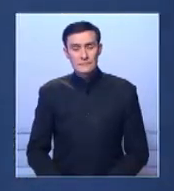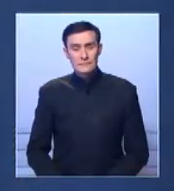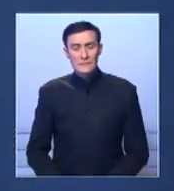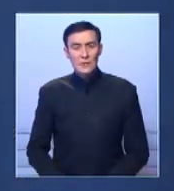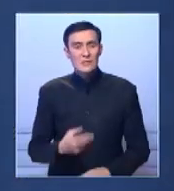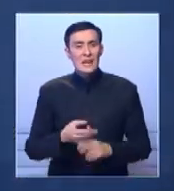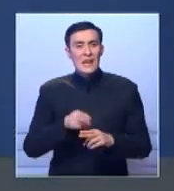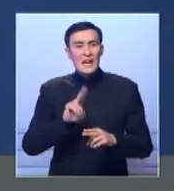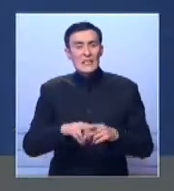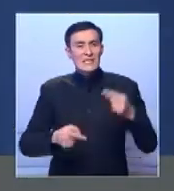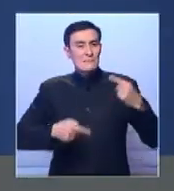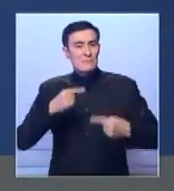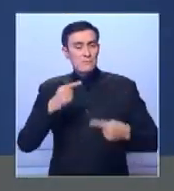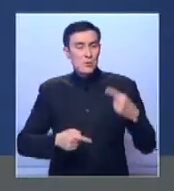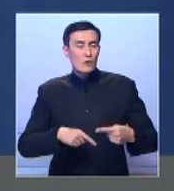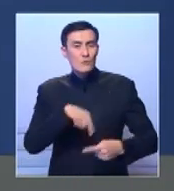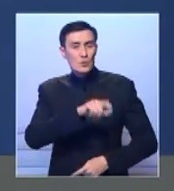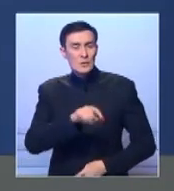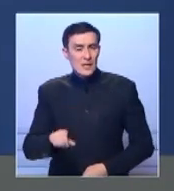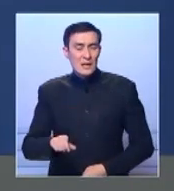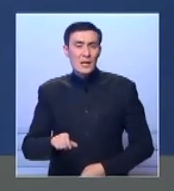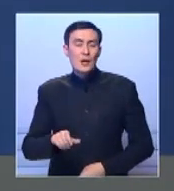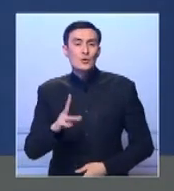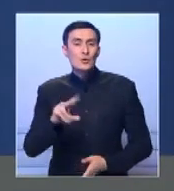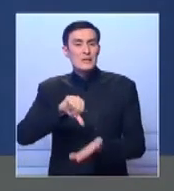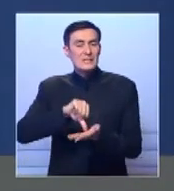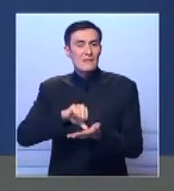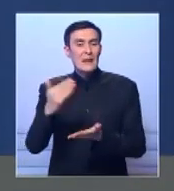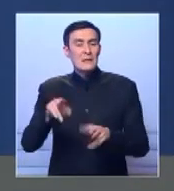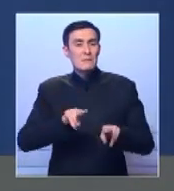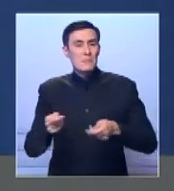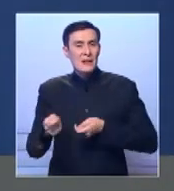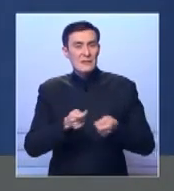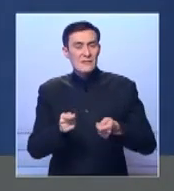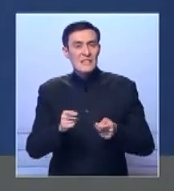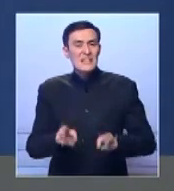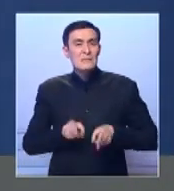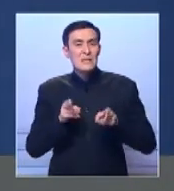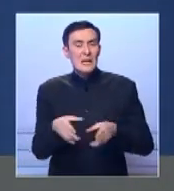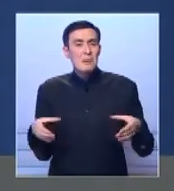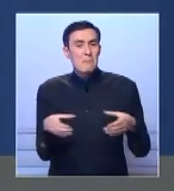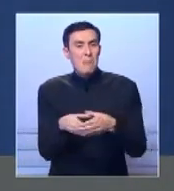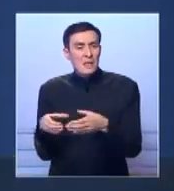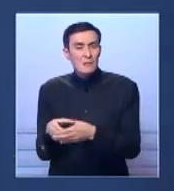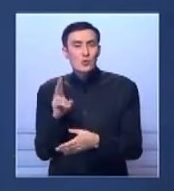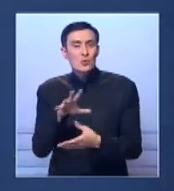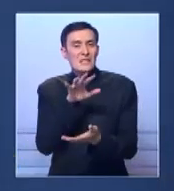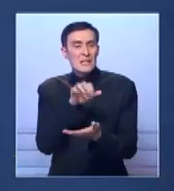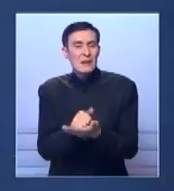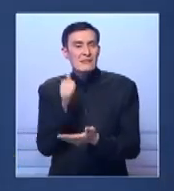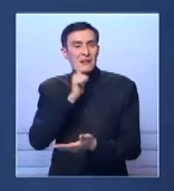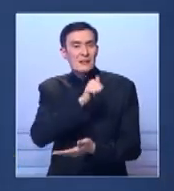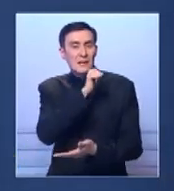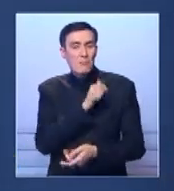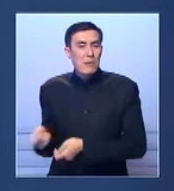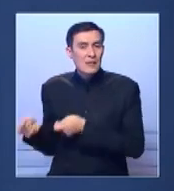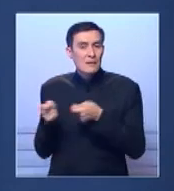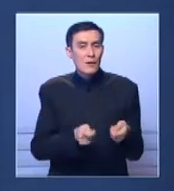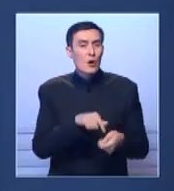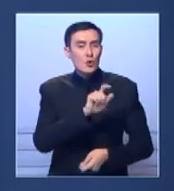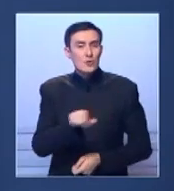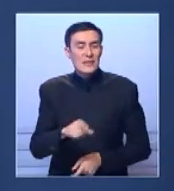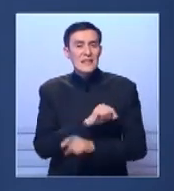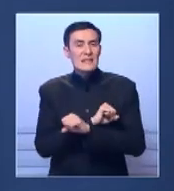Это битва между волей жителей Австралии, которых представляет их правительство, и криминальными бандами, занимающимися контрабандой людей.